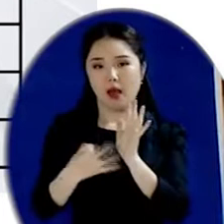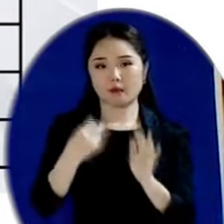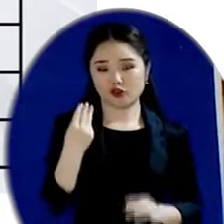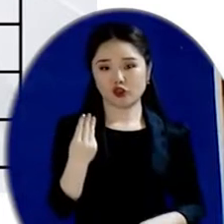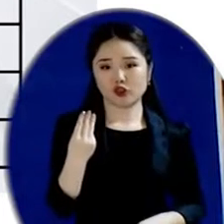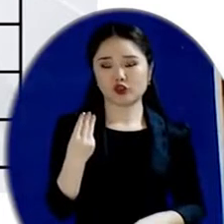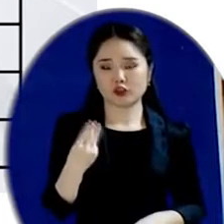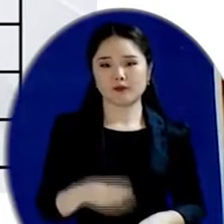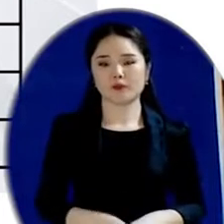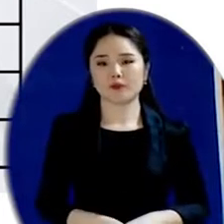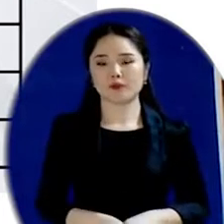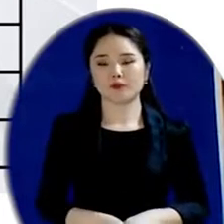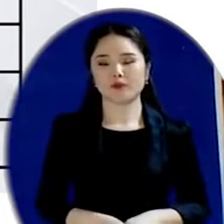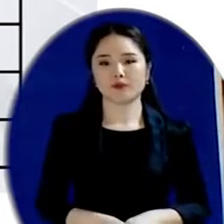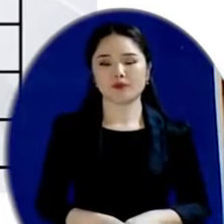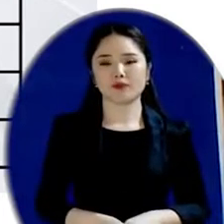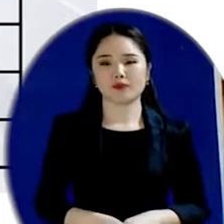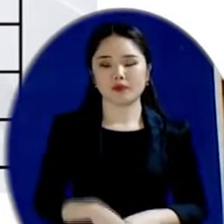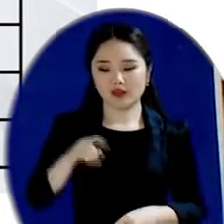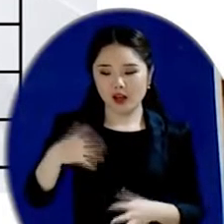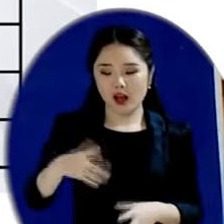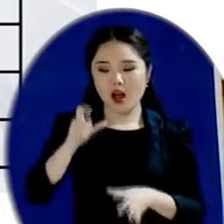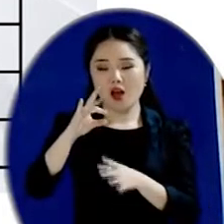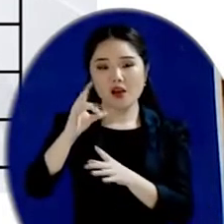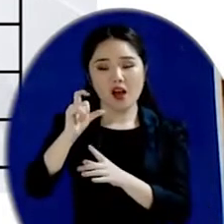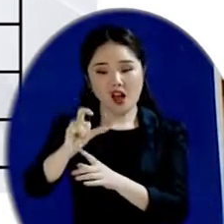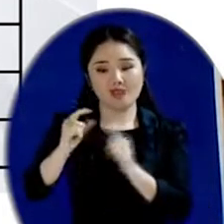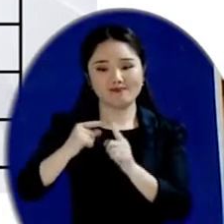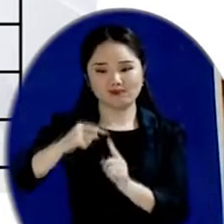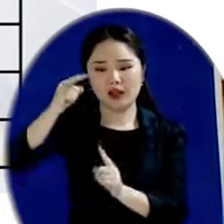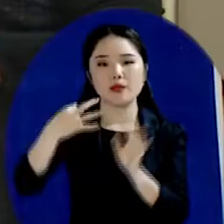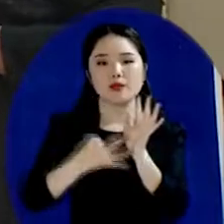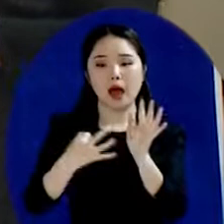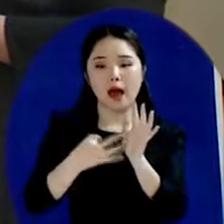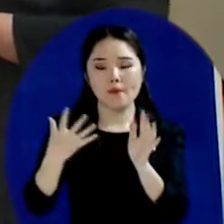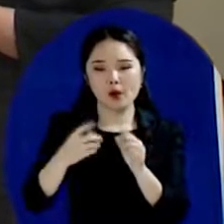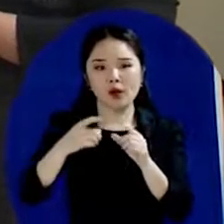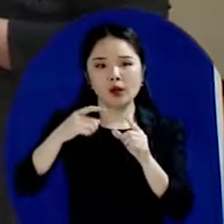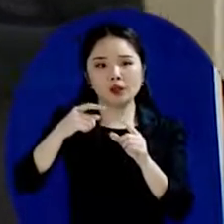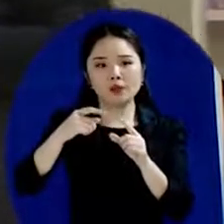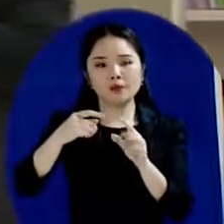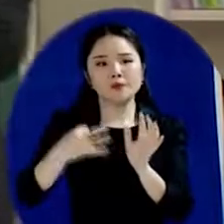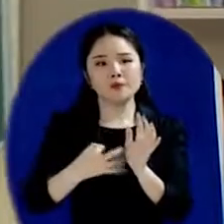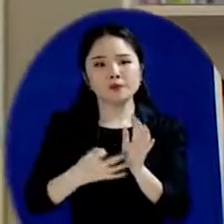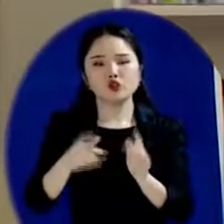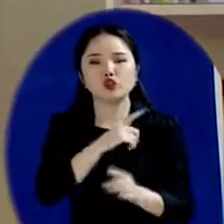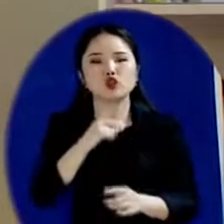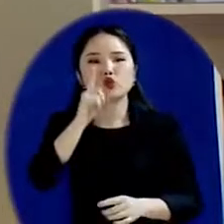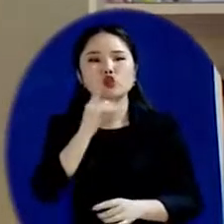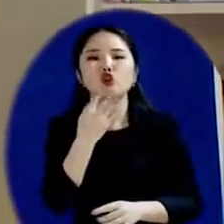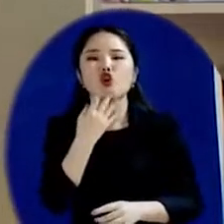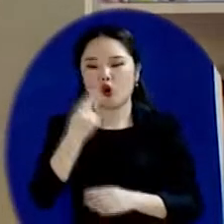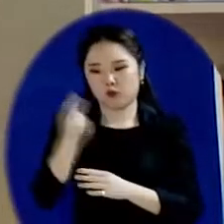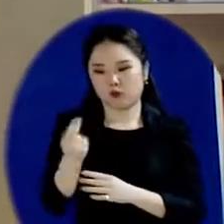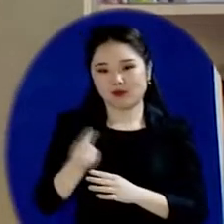байна. Тэгвэл одоо эрвэхийн бүгдээрээ эрвэхийн харалдаа 8 нүдийг өөрийн дуртан өнгөөрөө